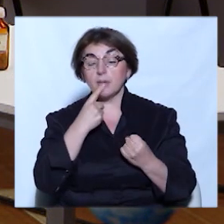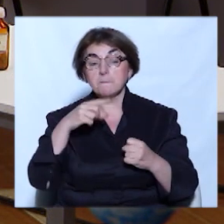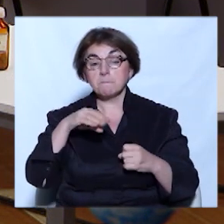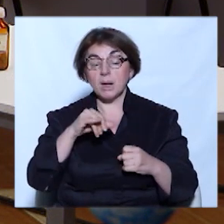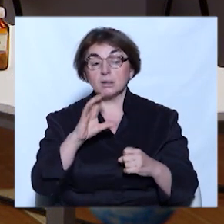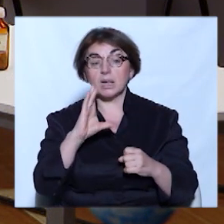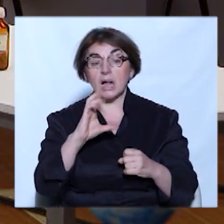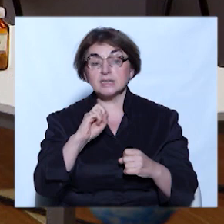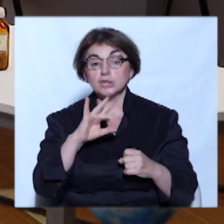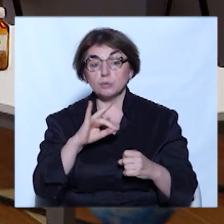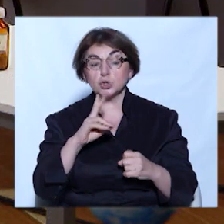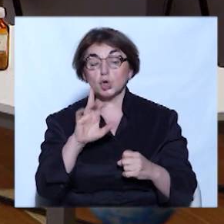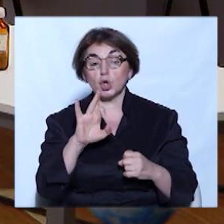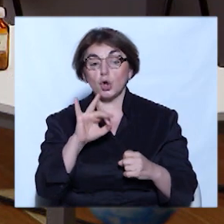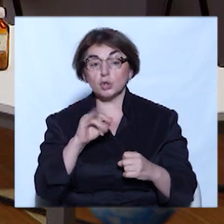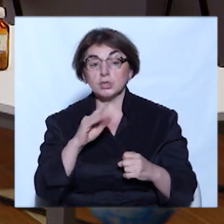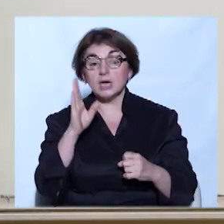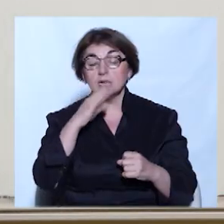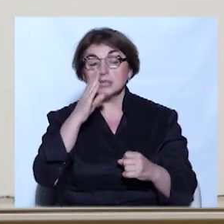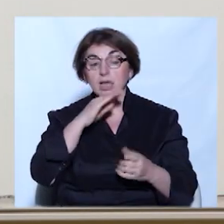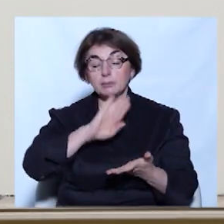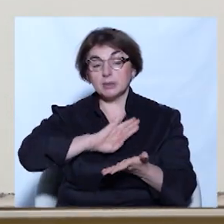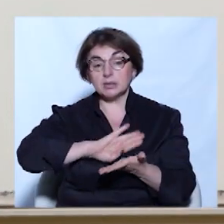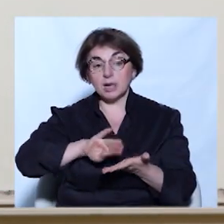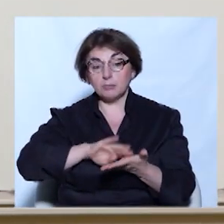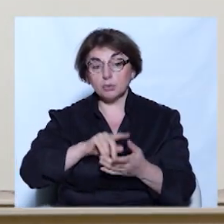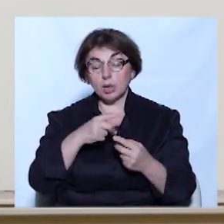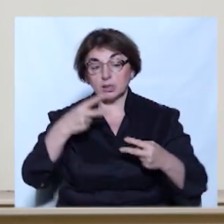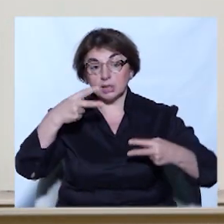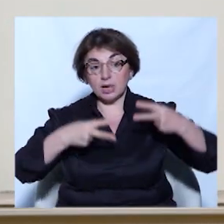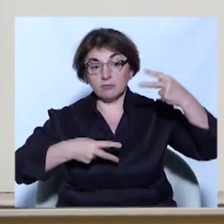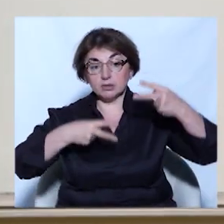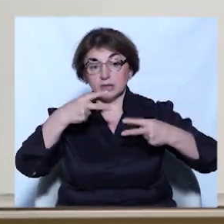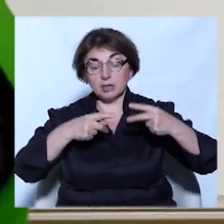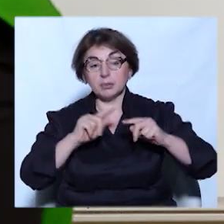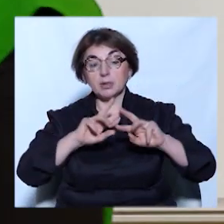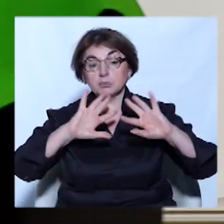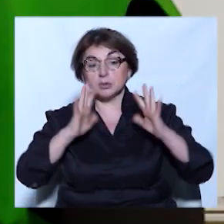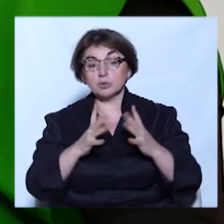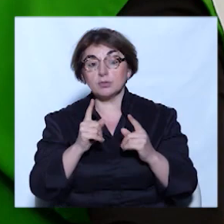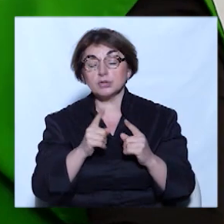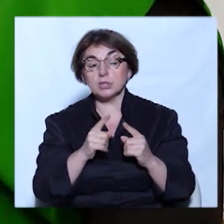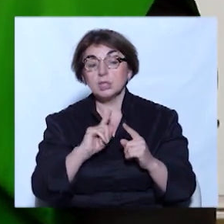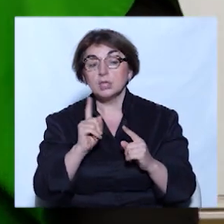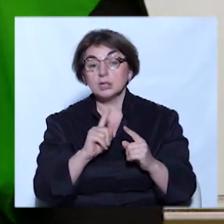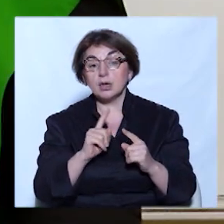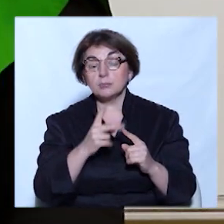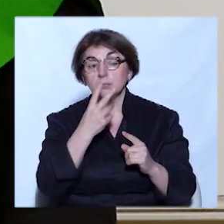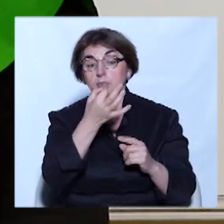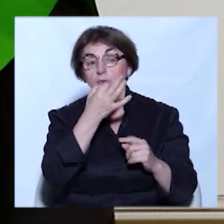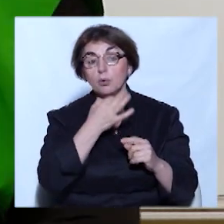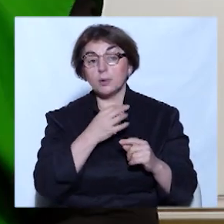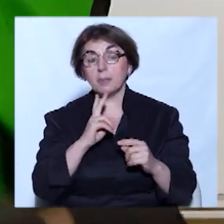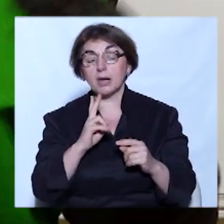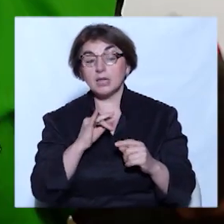კალციუმის ქლორიდი და წყალბადი გამოიყო. აი ამ შემთხვევაში, ნახეთ, ისრით მიგითითებთ, რომ